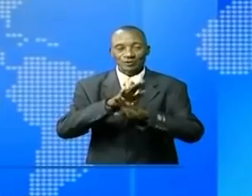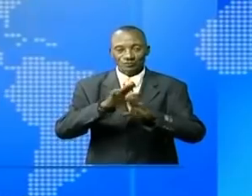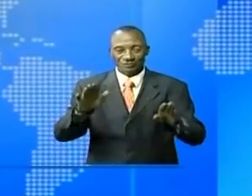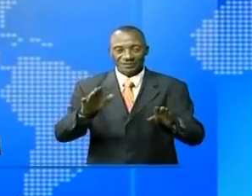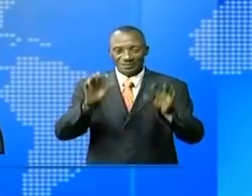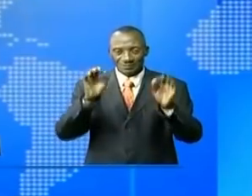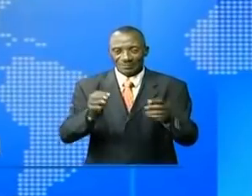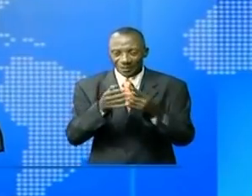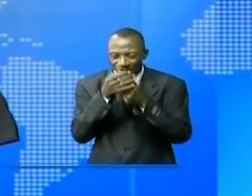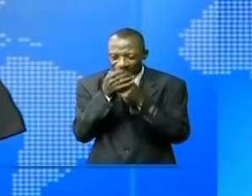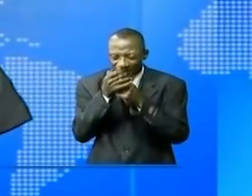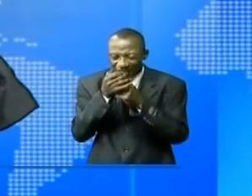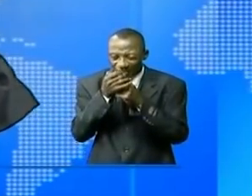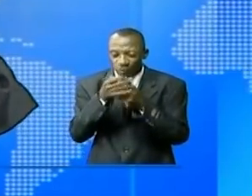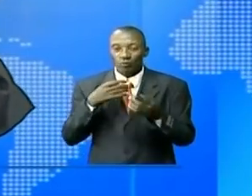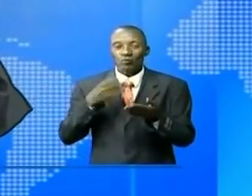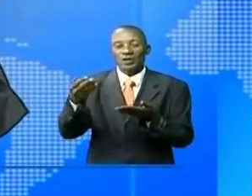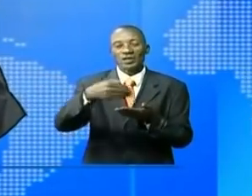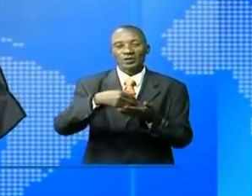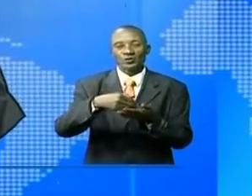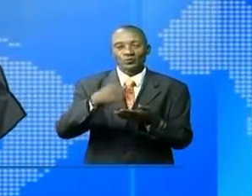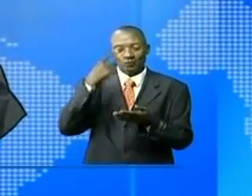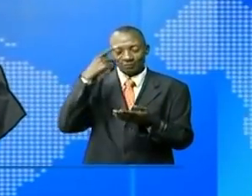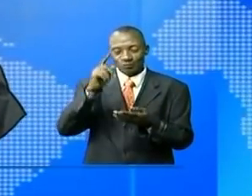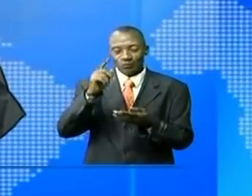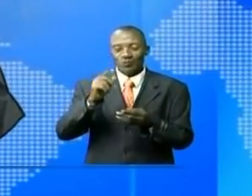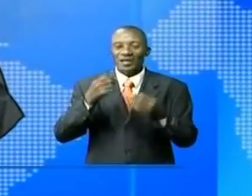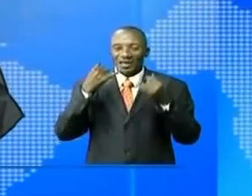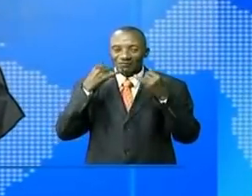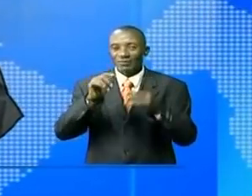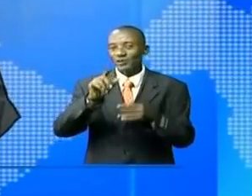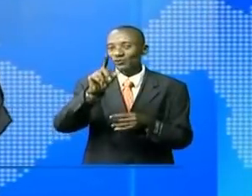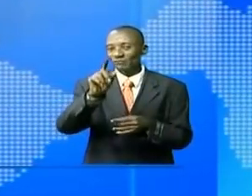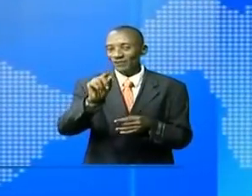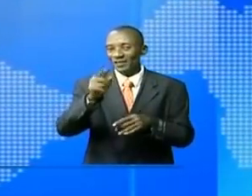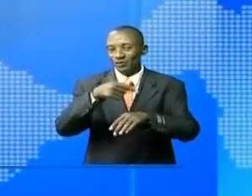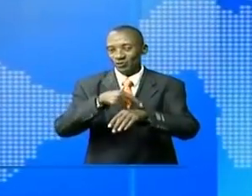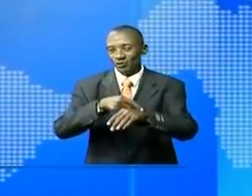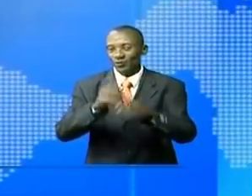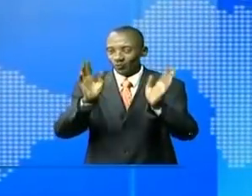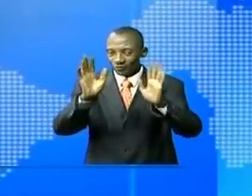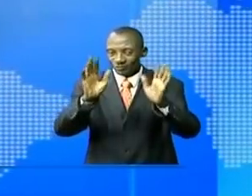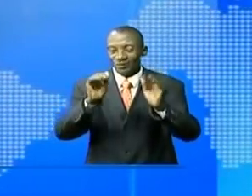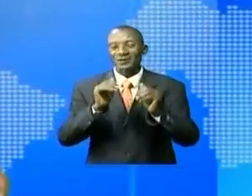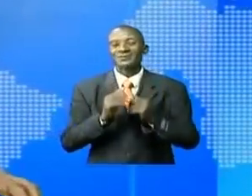20h, Françoise Bouela-Bouaki. Je vous donne rendez-vous demain à 19h. Au revoir.